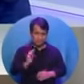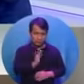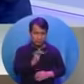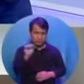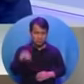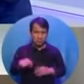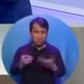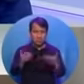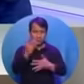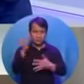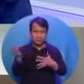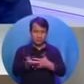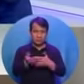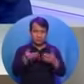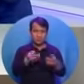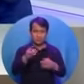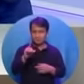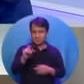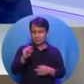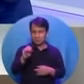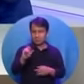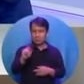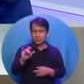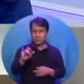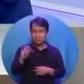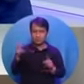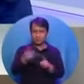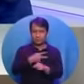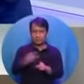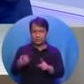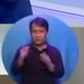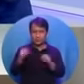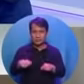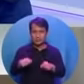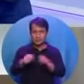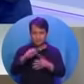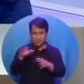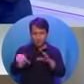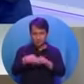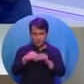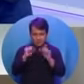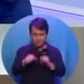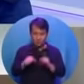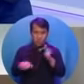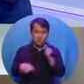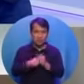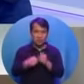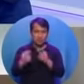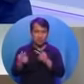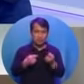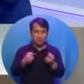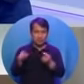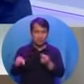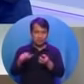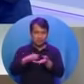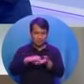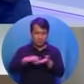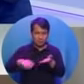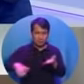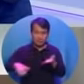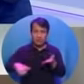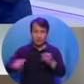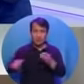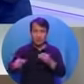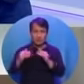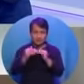ng sinasabi namin Domestic Violence Act. Dito po sa Domestic Violence Act, ginagawa po namin, tinatanggal po namin yung